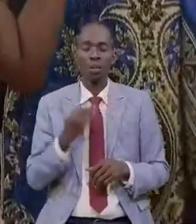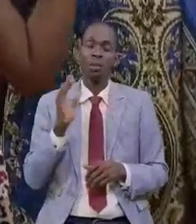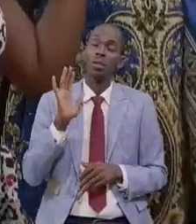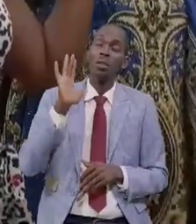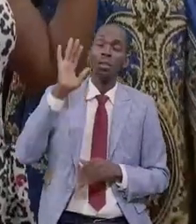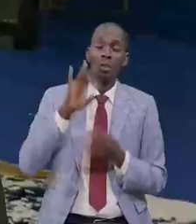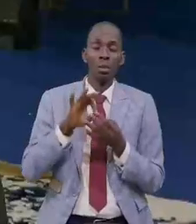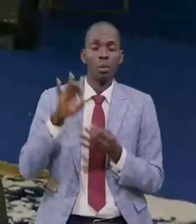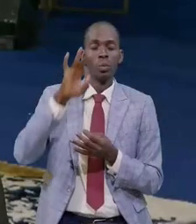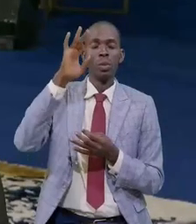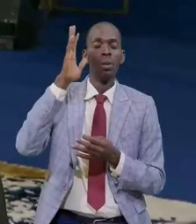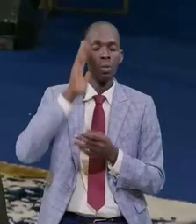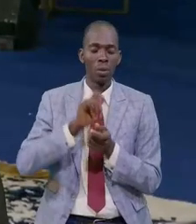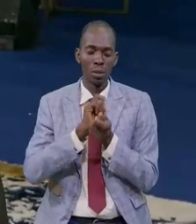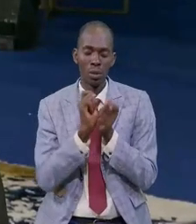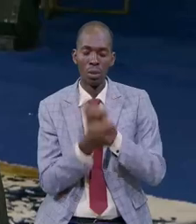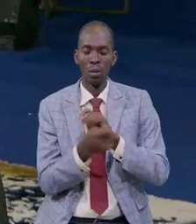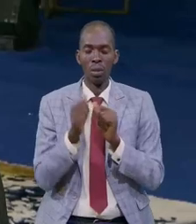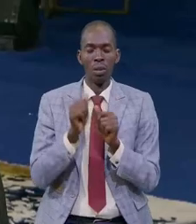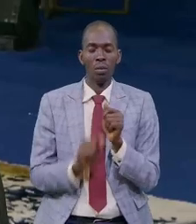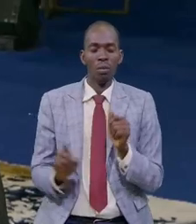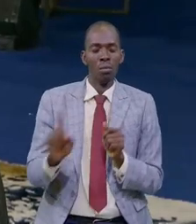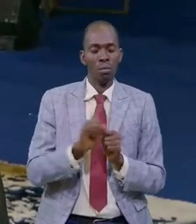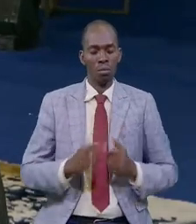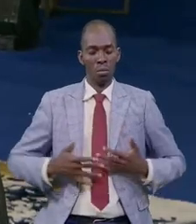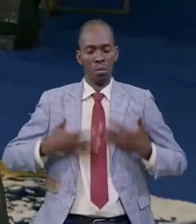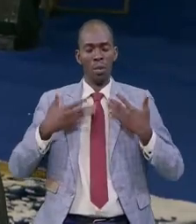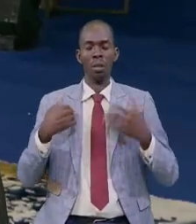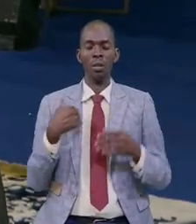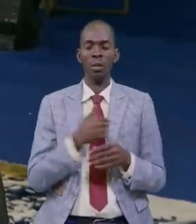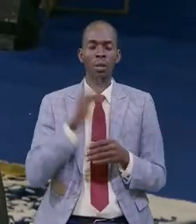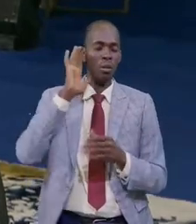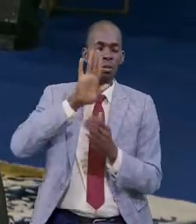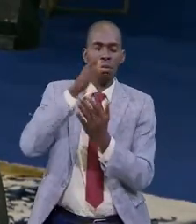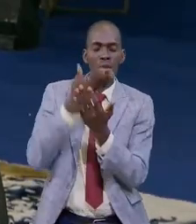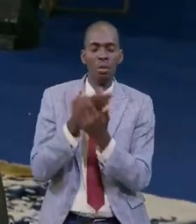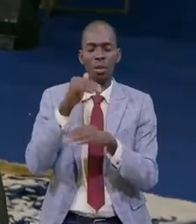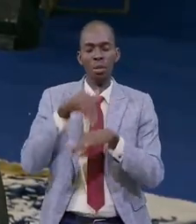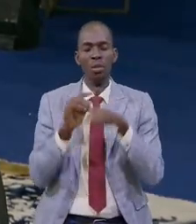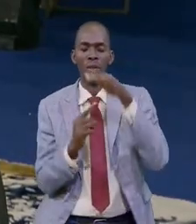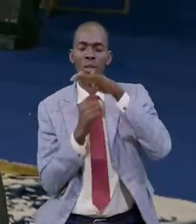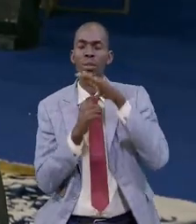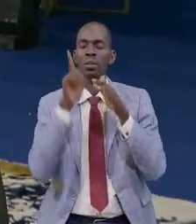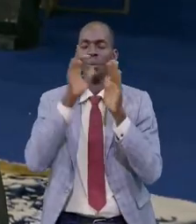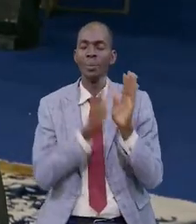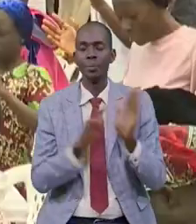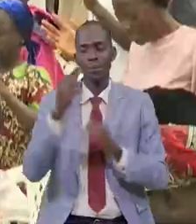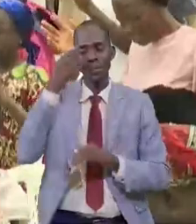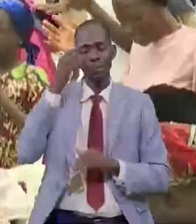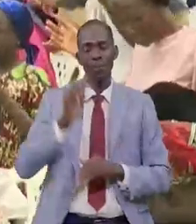ton esprit transformes chaque vie et nous parviendrons au sommet où tu